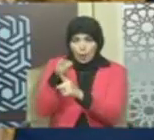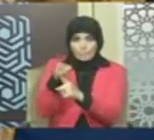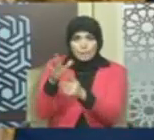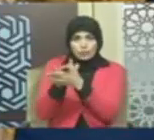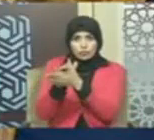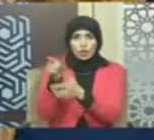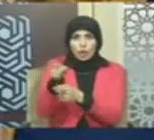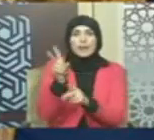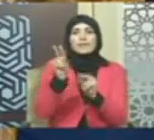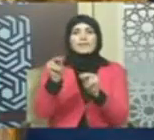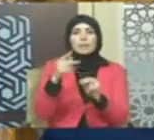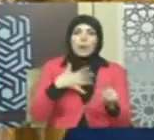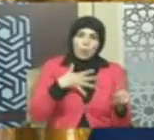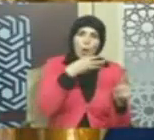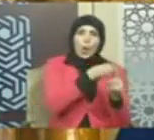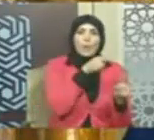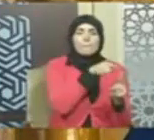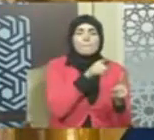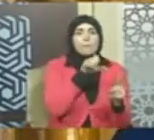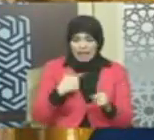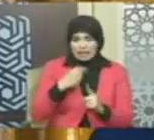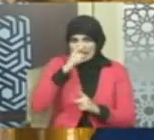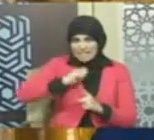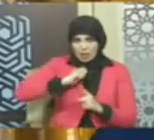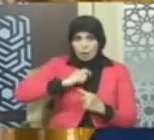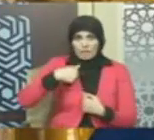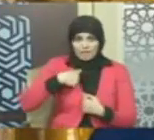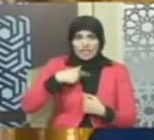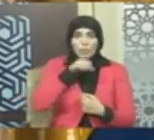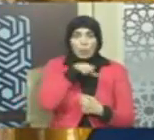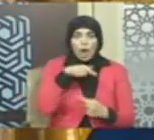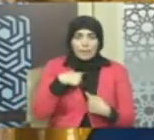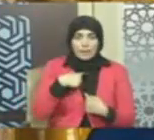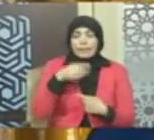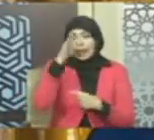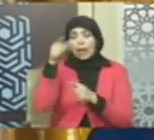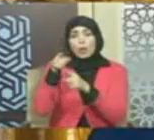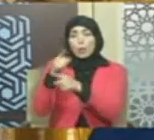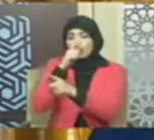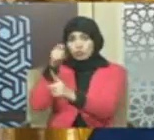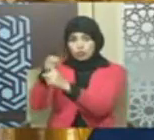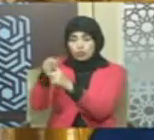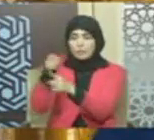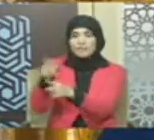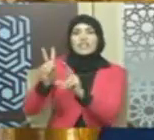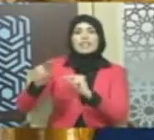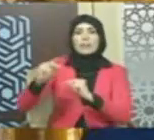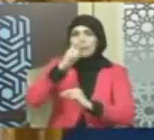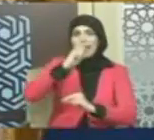فبحبي أحبهم، ومن آذاهم فقد